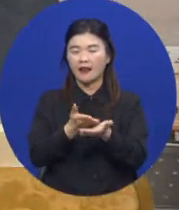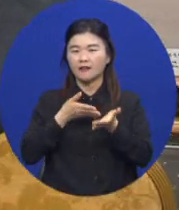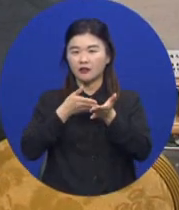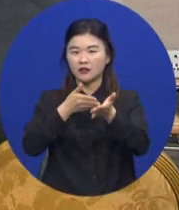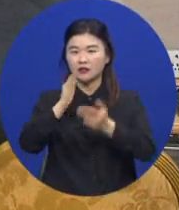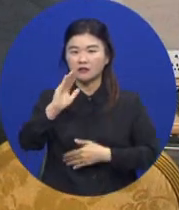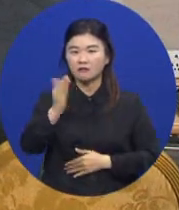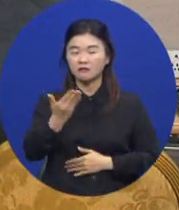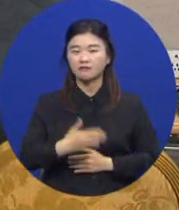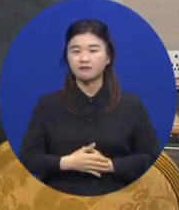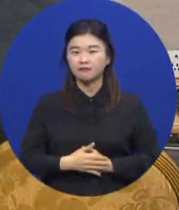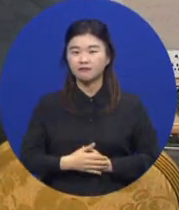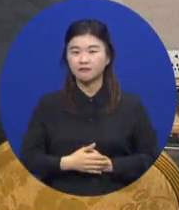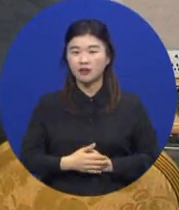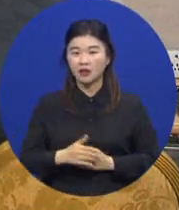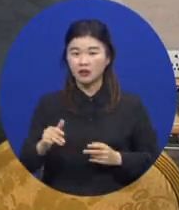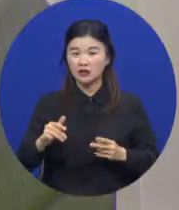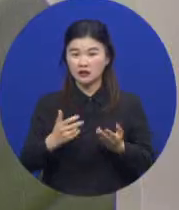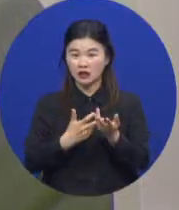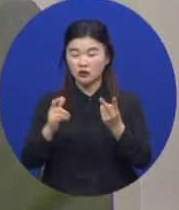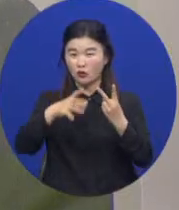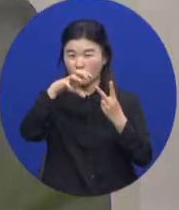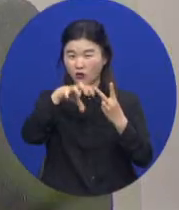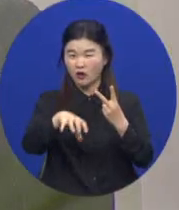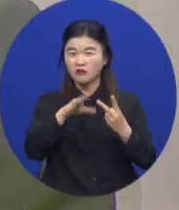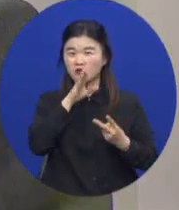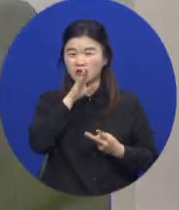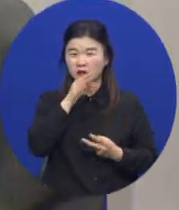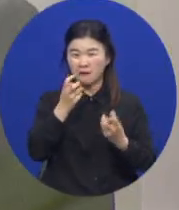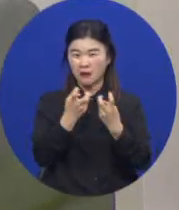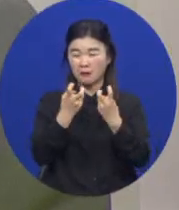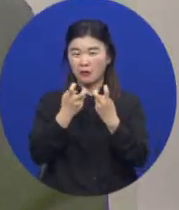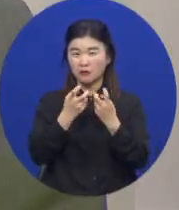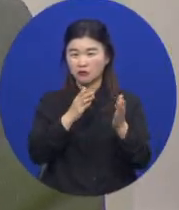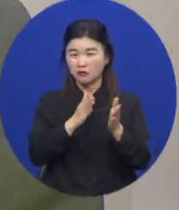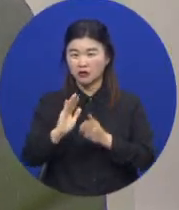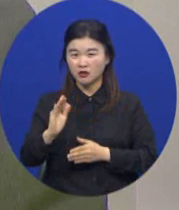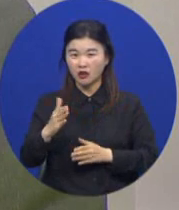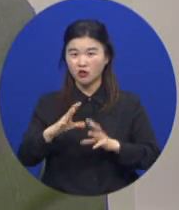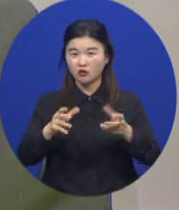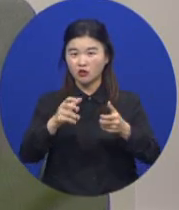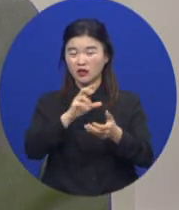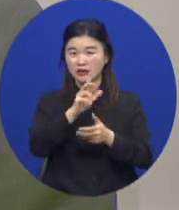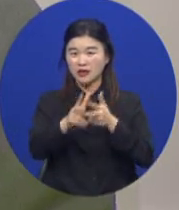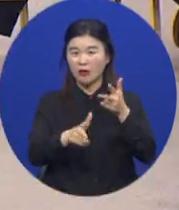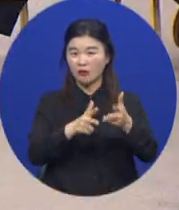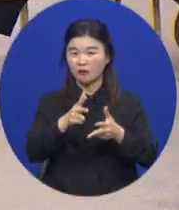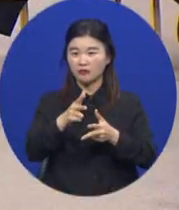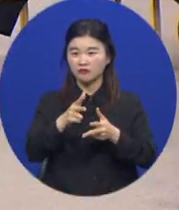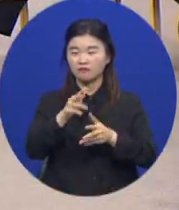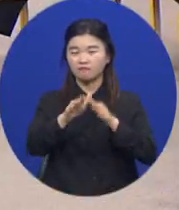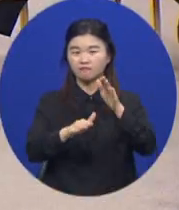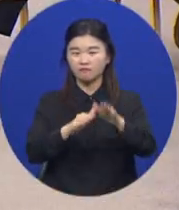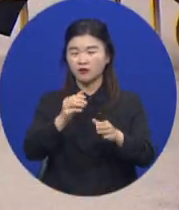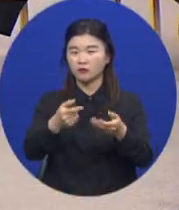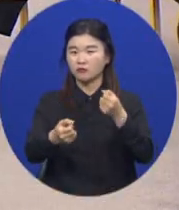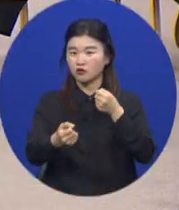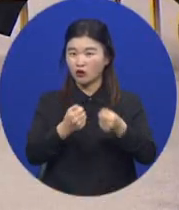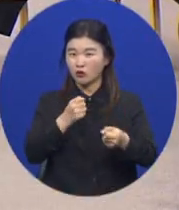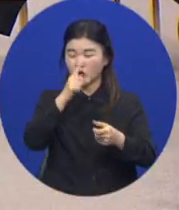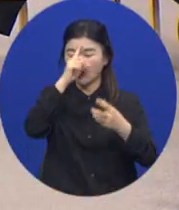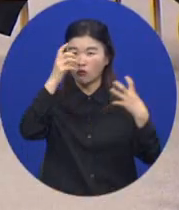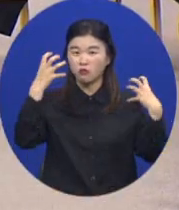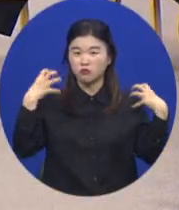건의했습니다. 제2공항이 최적의 대안으로 입증돼 국책사업의 절차들을 밟아왔는데도